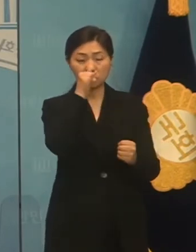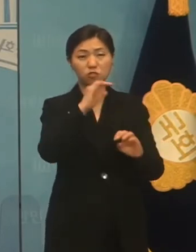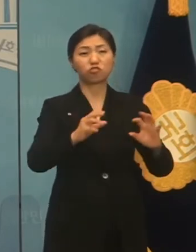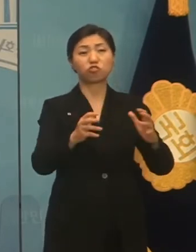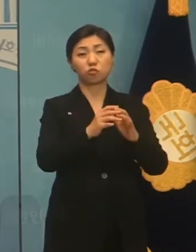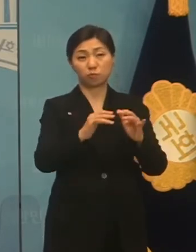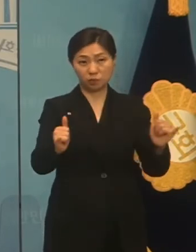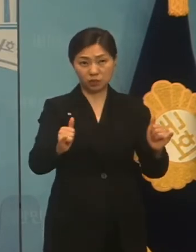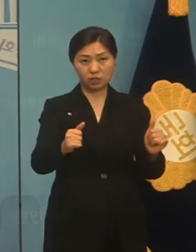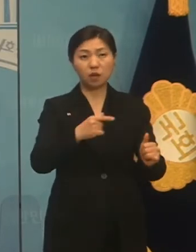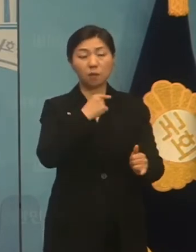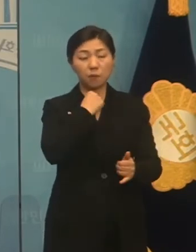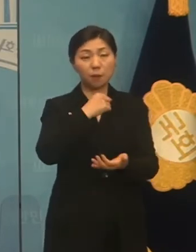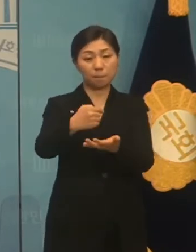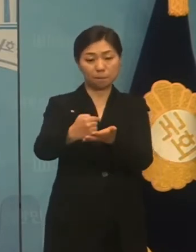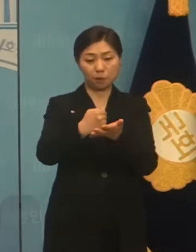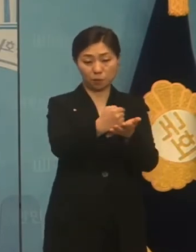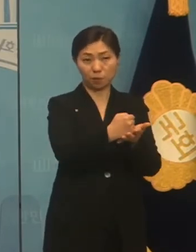통해 입법화하여